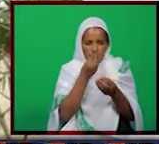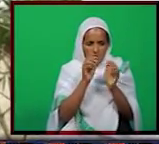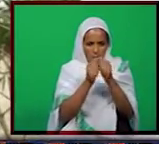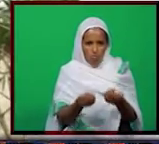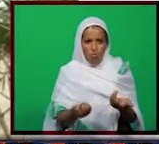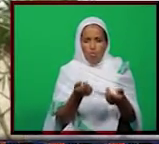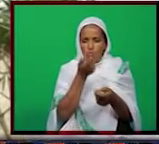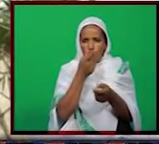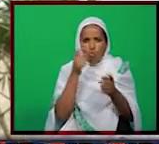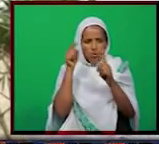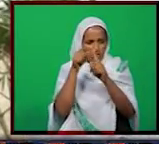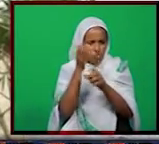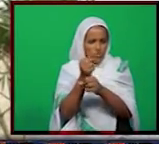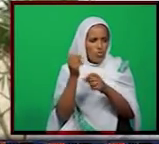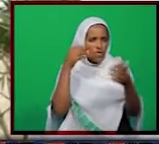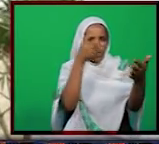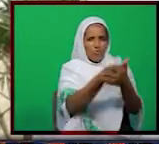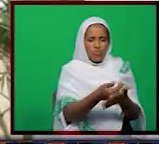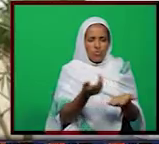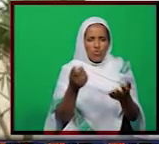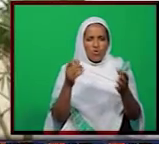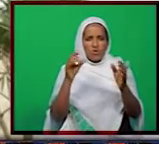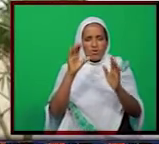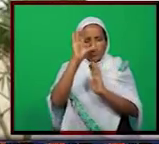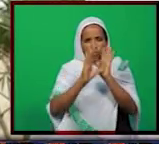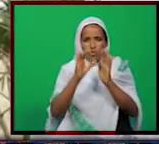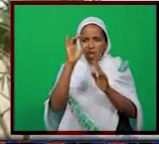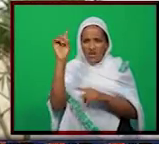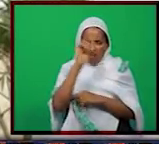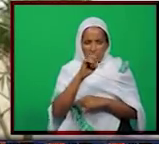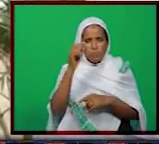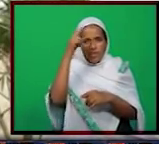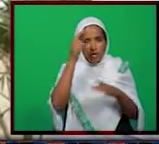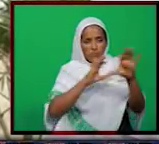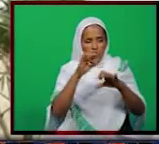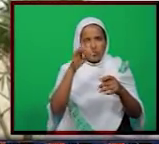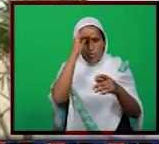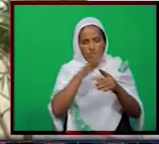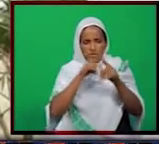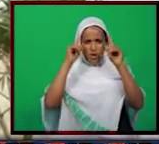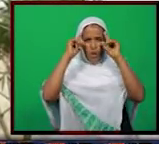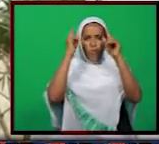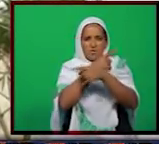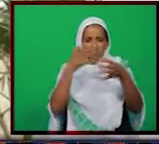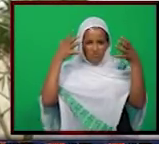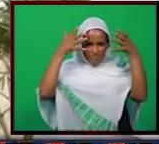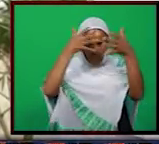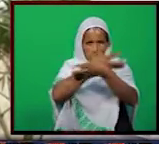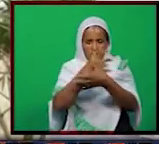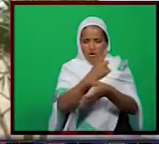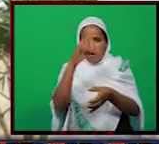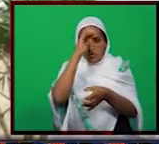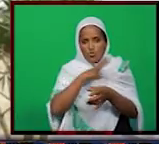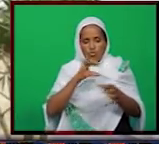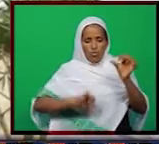የሚዘጋጀውን ህብስትና እንትን ወደ እነሱ ይዘው እንዲቀርቡ በማድረግ በግንቦት በዓልም እንዲህ አይነት ተመሳሳይ ነገር እንዲያደርጉ በመጋበዝ